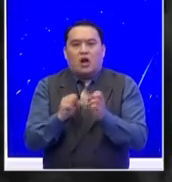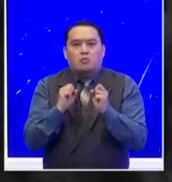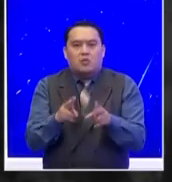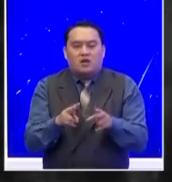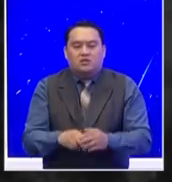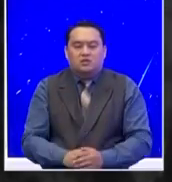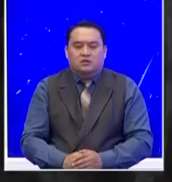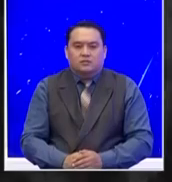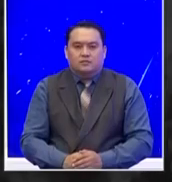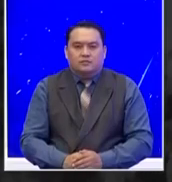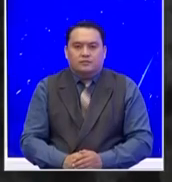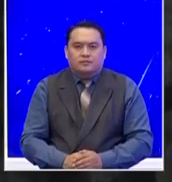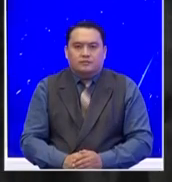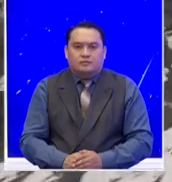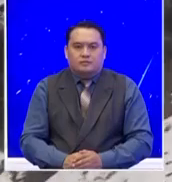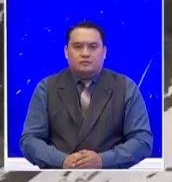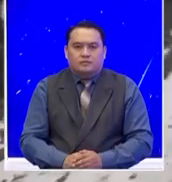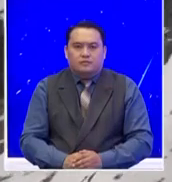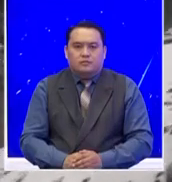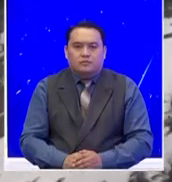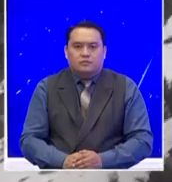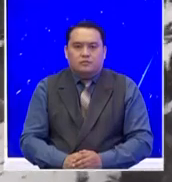и 56 селеопасных участков.